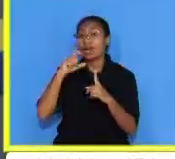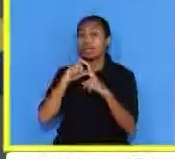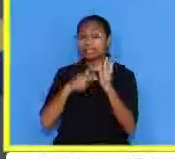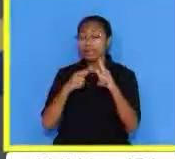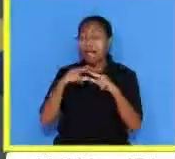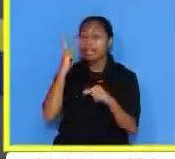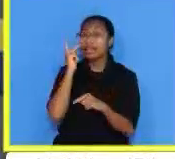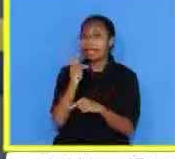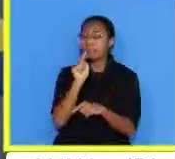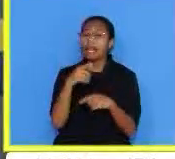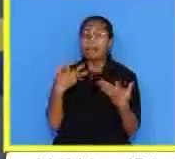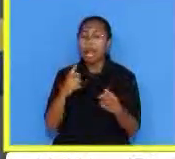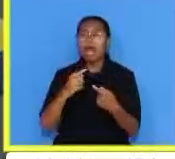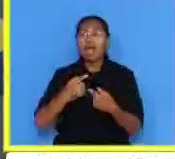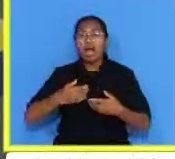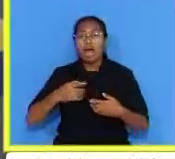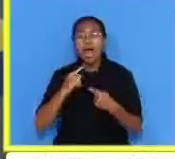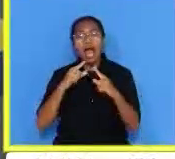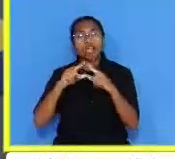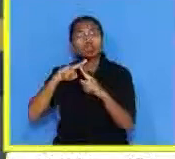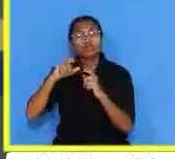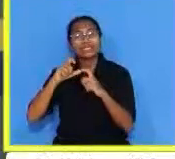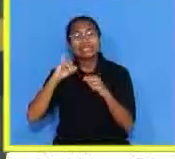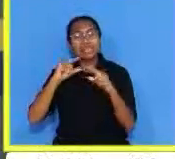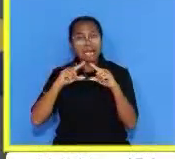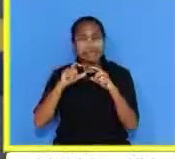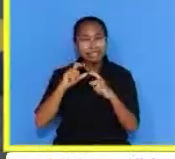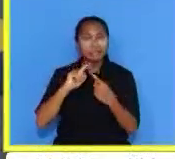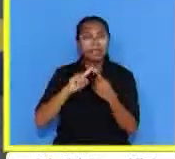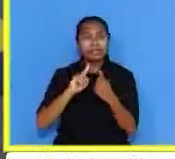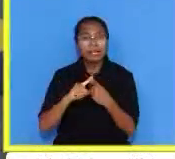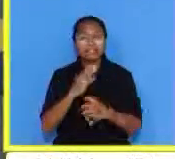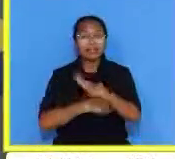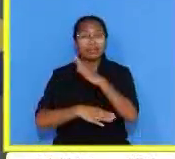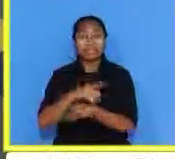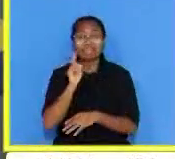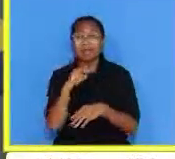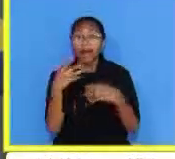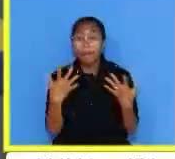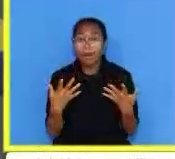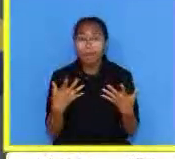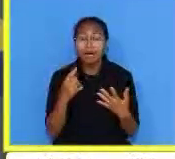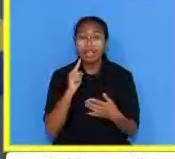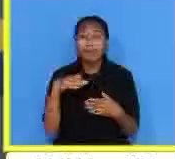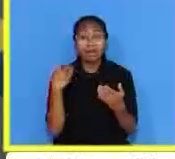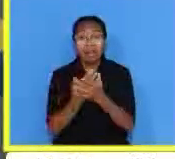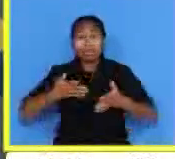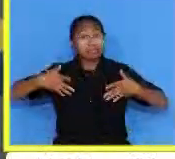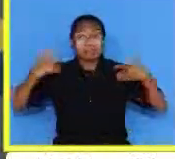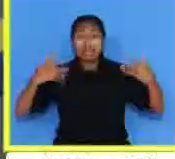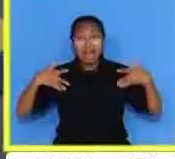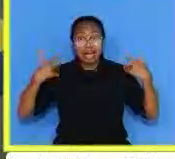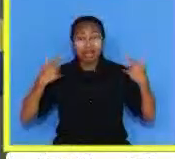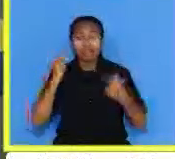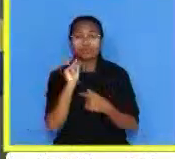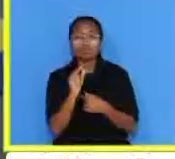bagaimana antusias dari teman-teman penyandang disabilitas dengan vaksinasi? Apakah memang mereka senang